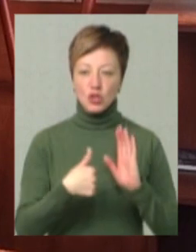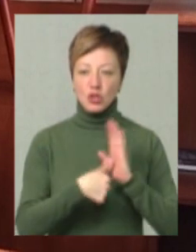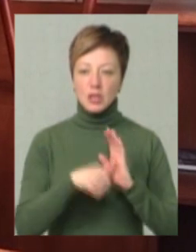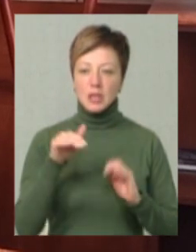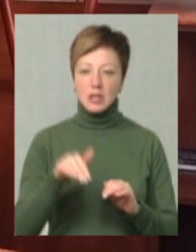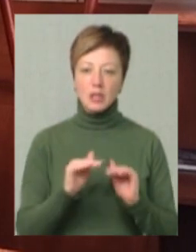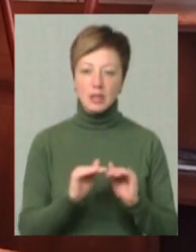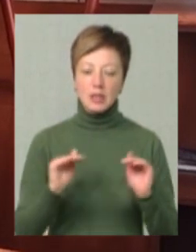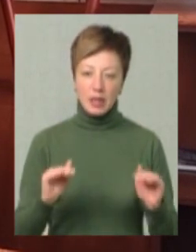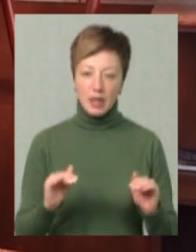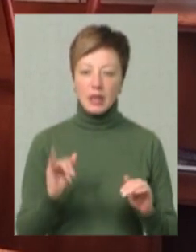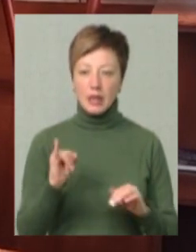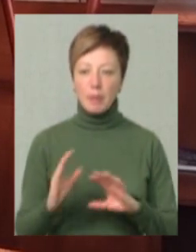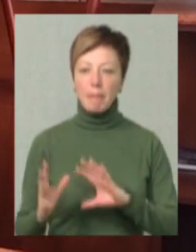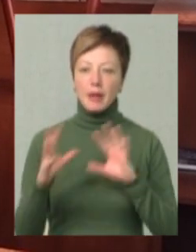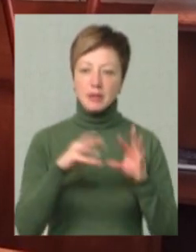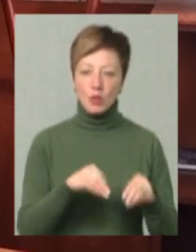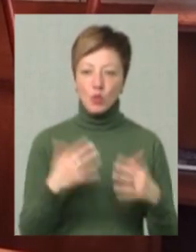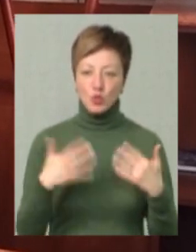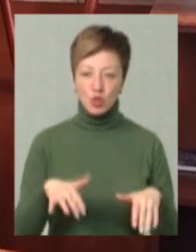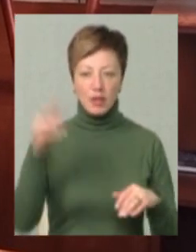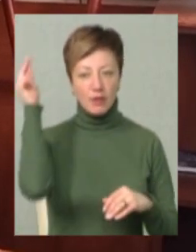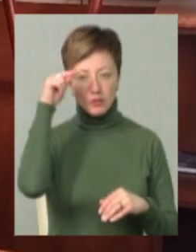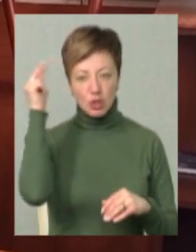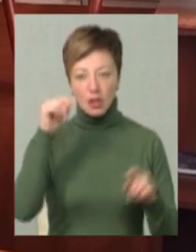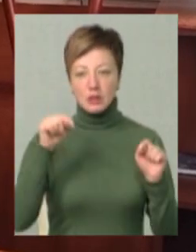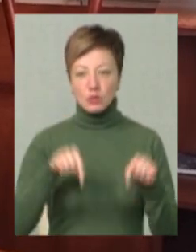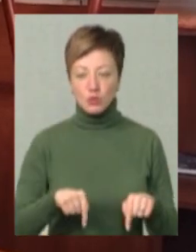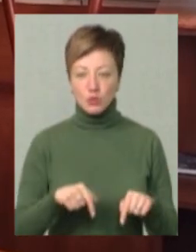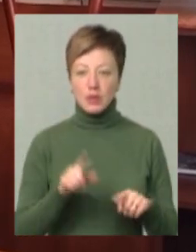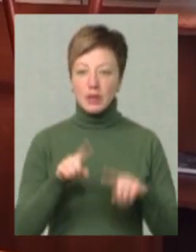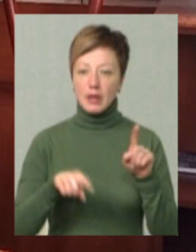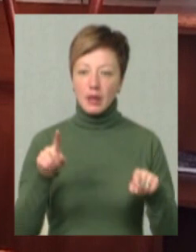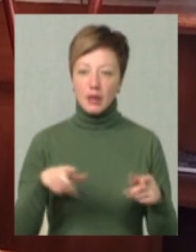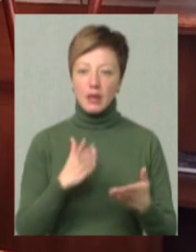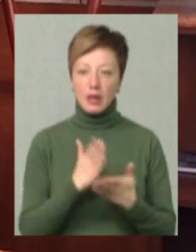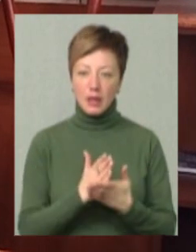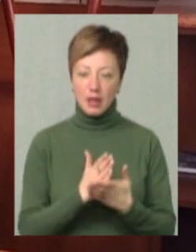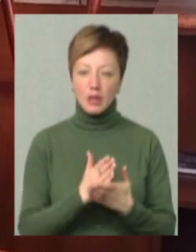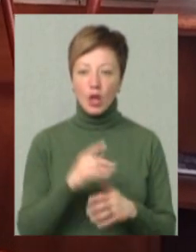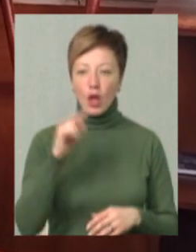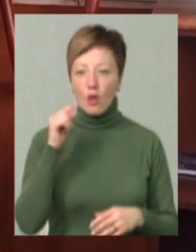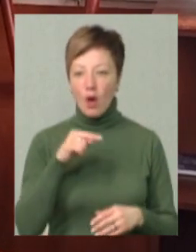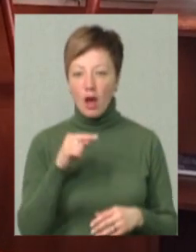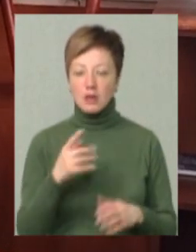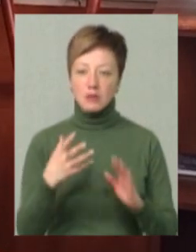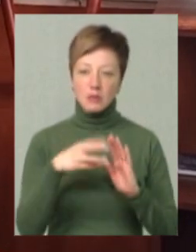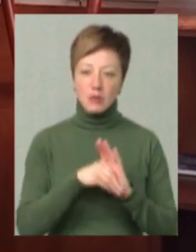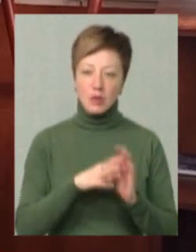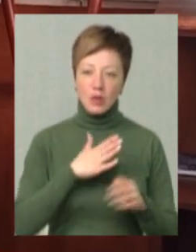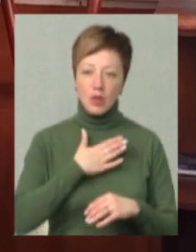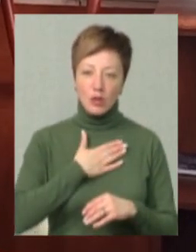тисяч дітей-переселенців вже вчиться, деякі є, які з Луганська прямо підключаються до